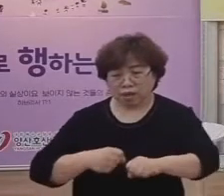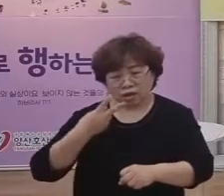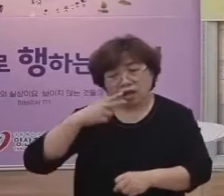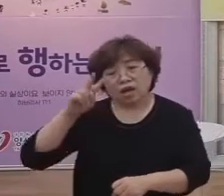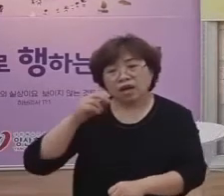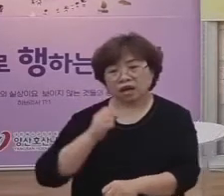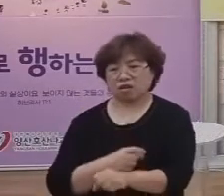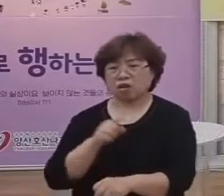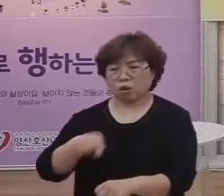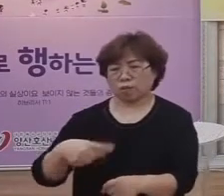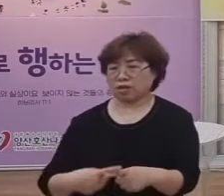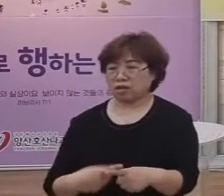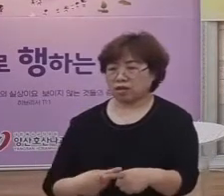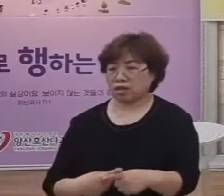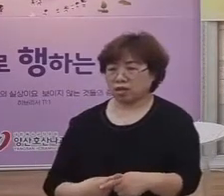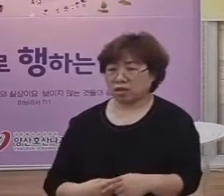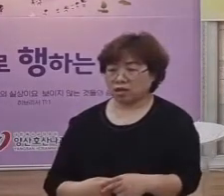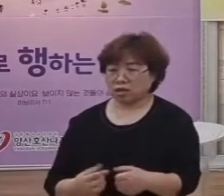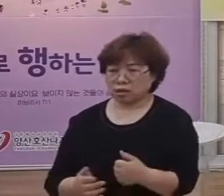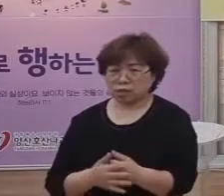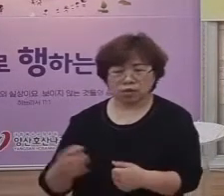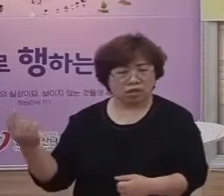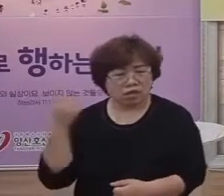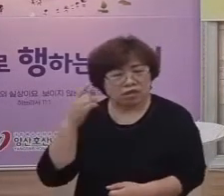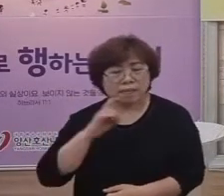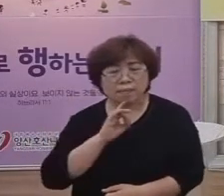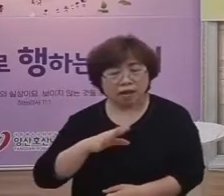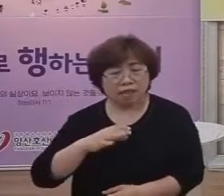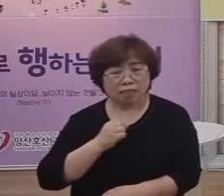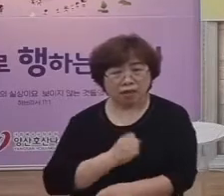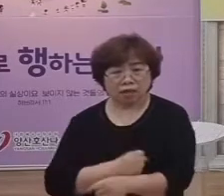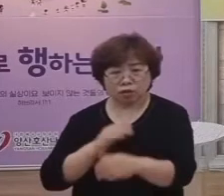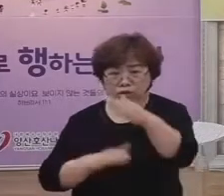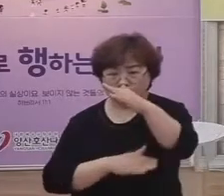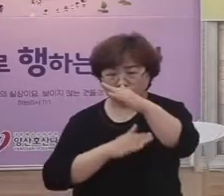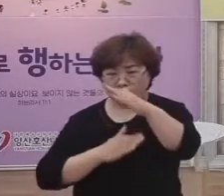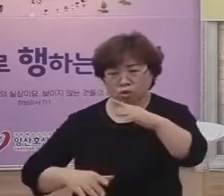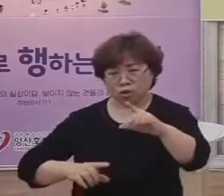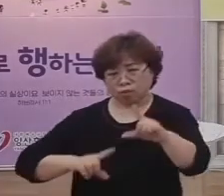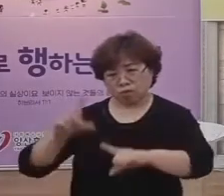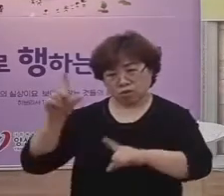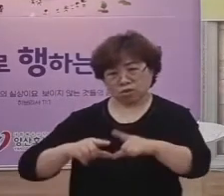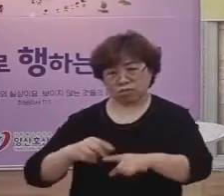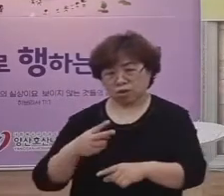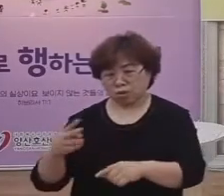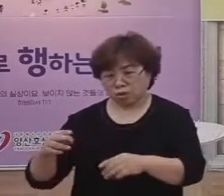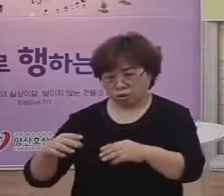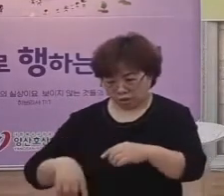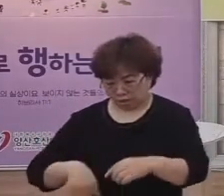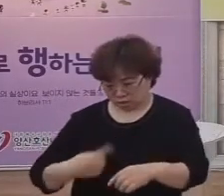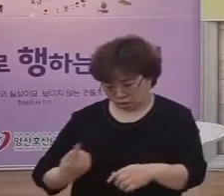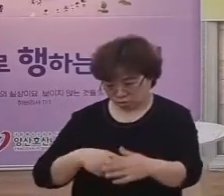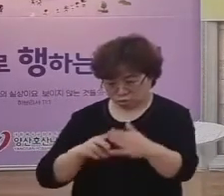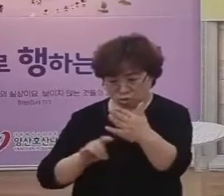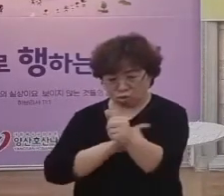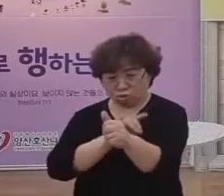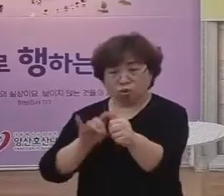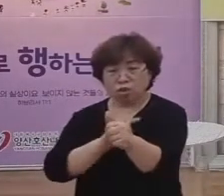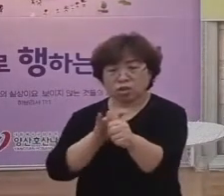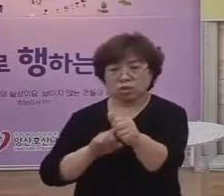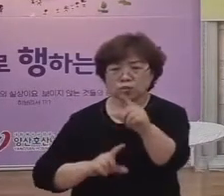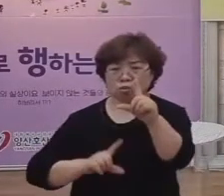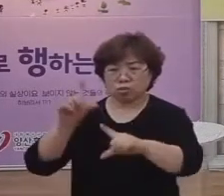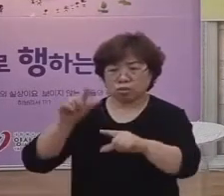그래서 이런 것들이 바로 듣기만 하여 자기 자신을 속이는 모습이었다라는 것을 오늘 야고보는 우리의